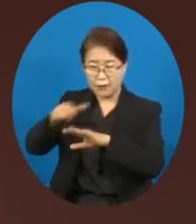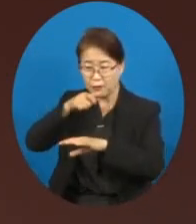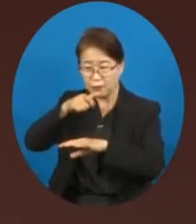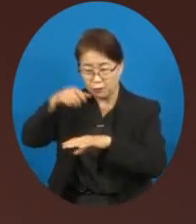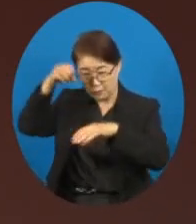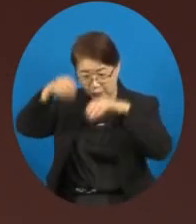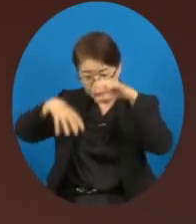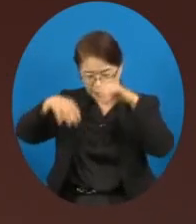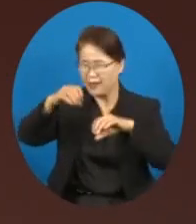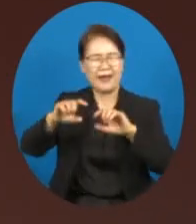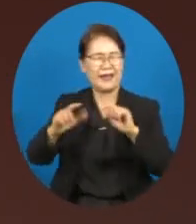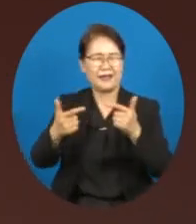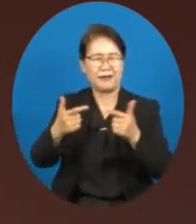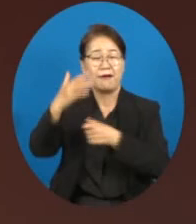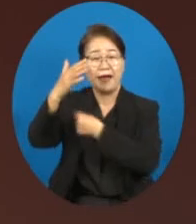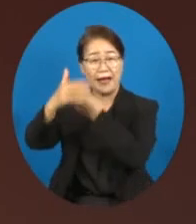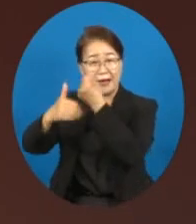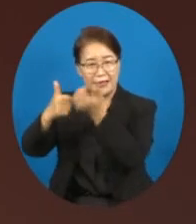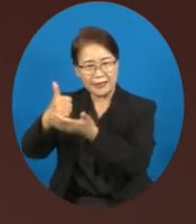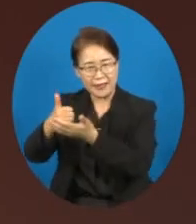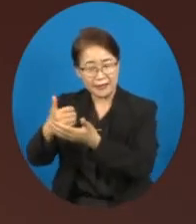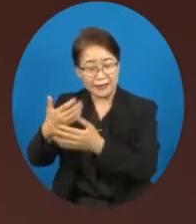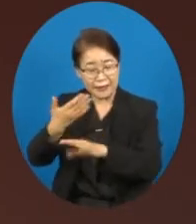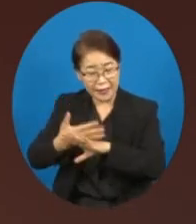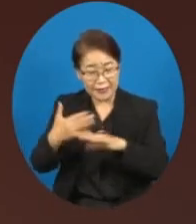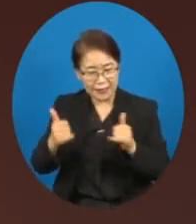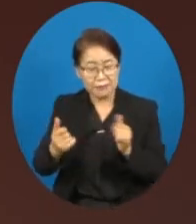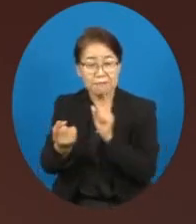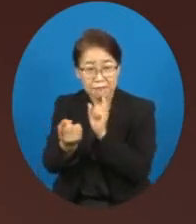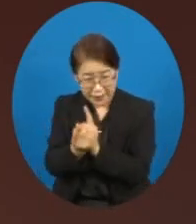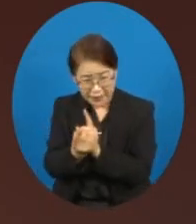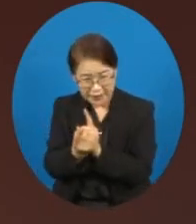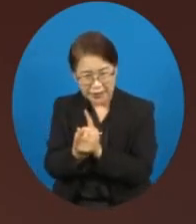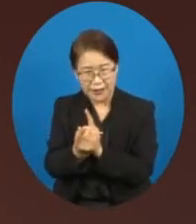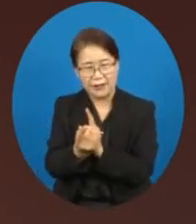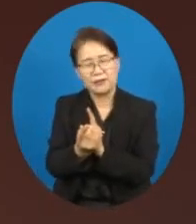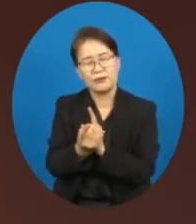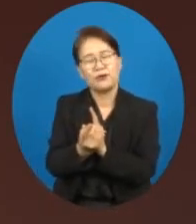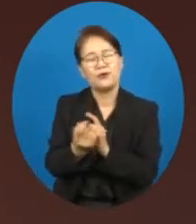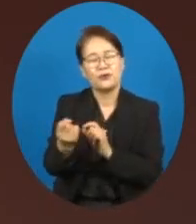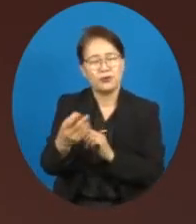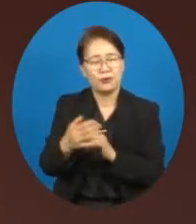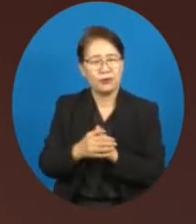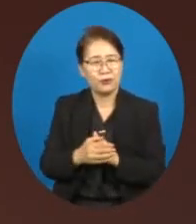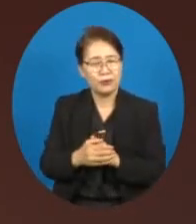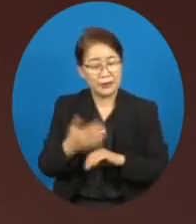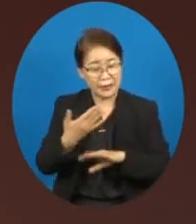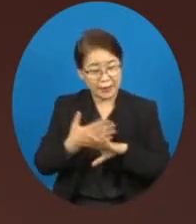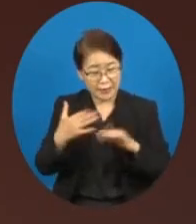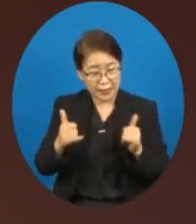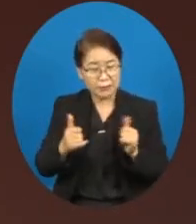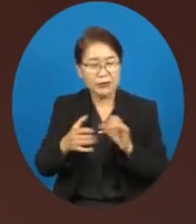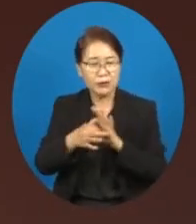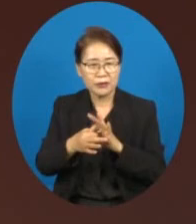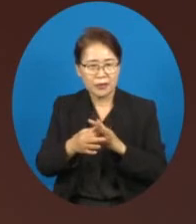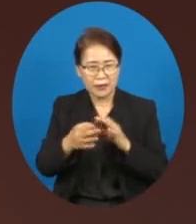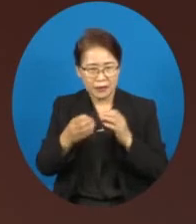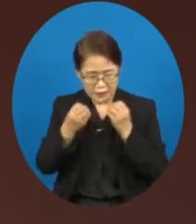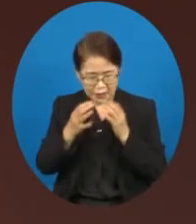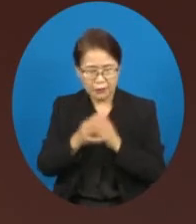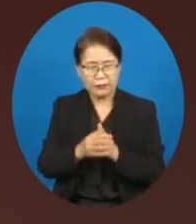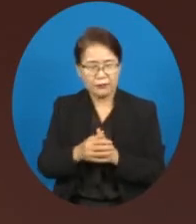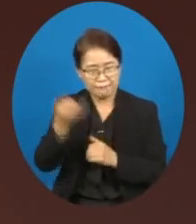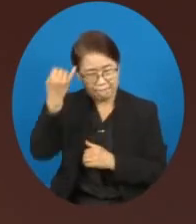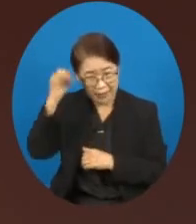아니라 하나님께서 누군가를 만나게 하시고 또 그 누군가를 통해서 새로운 아이템을